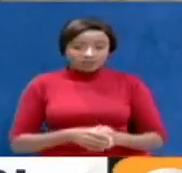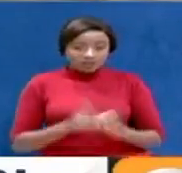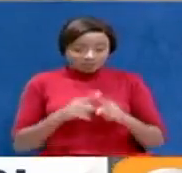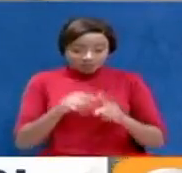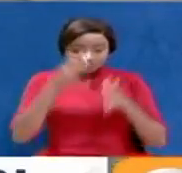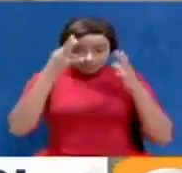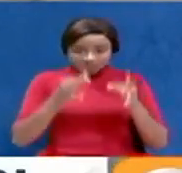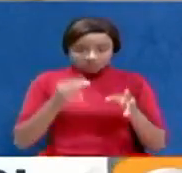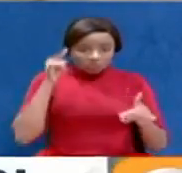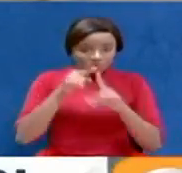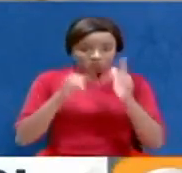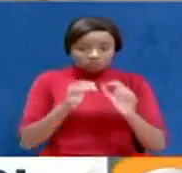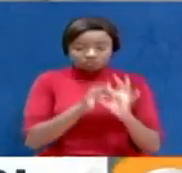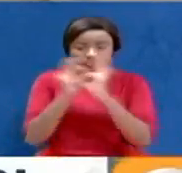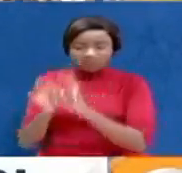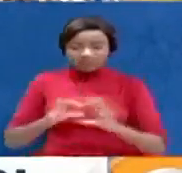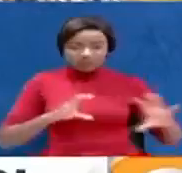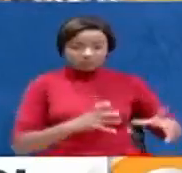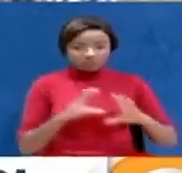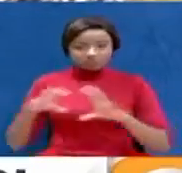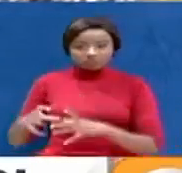huu unaonuia kuleta jamii hiyo pamoja.